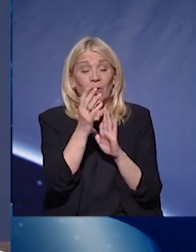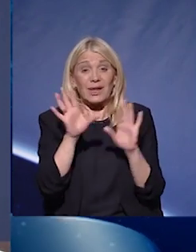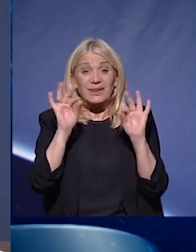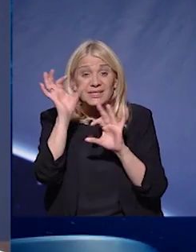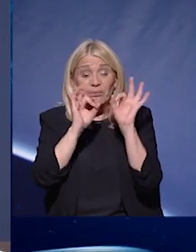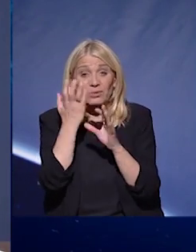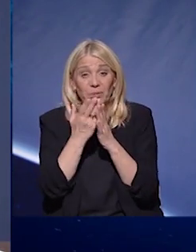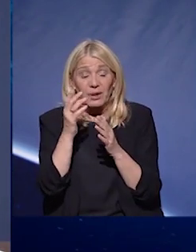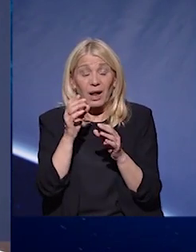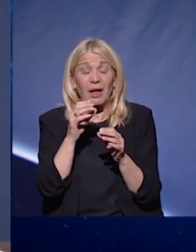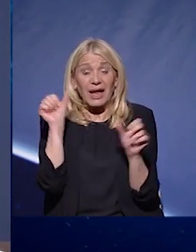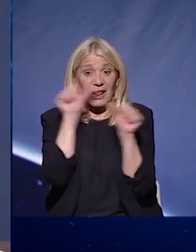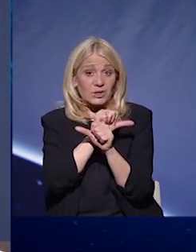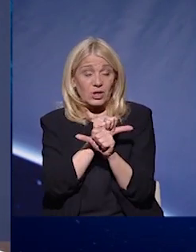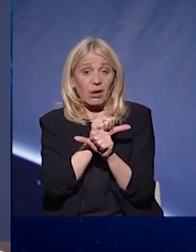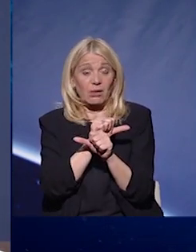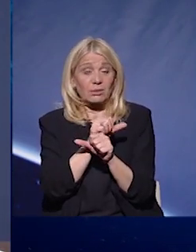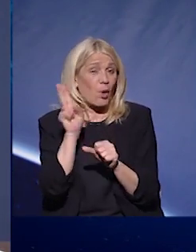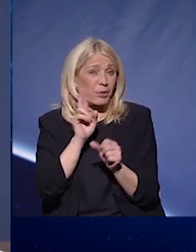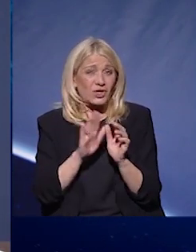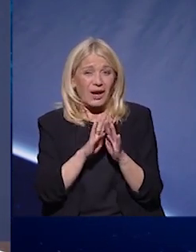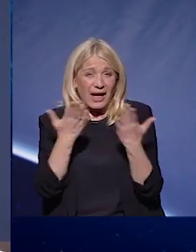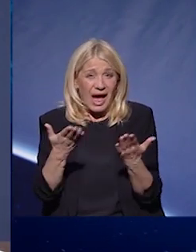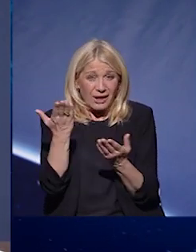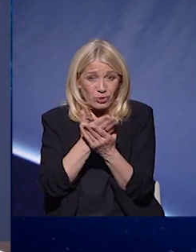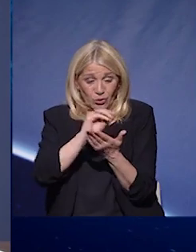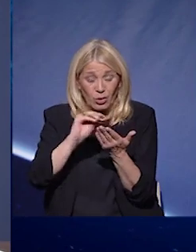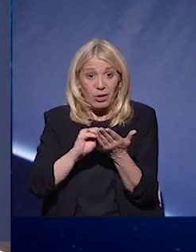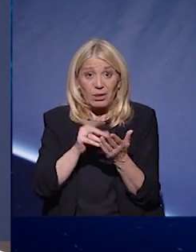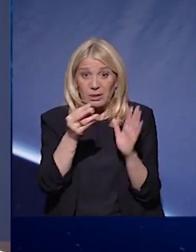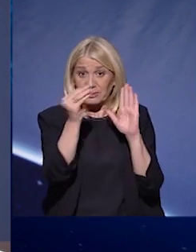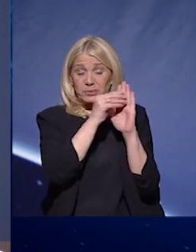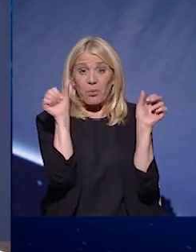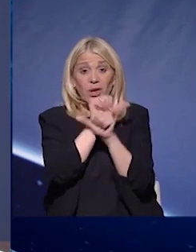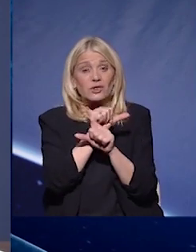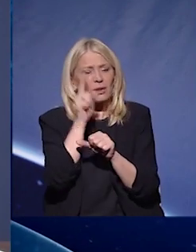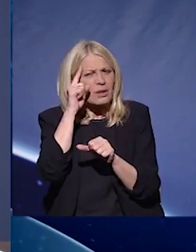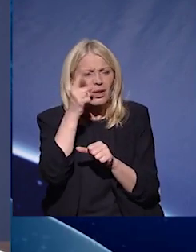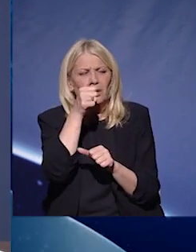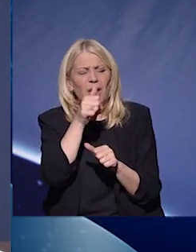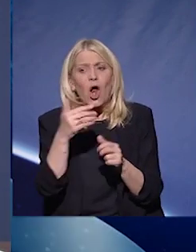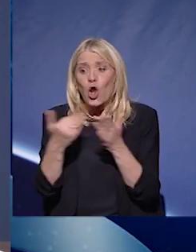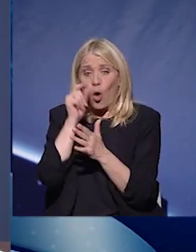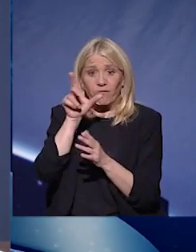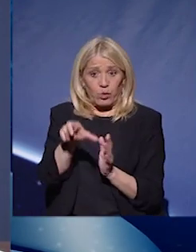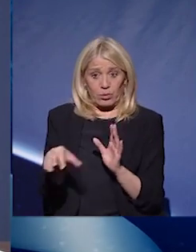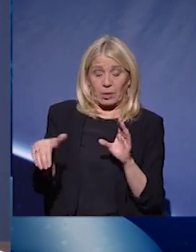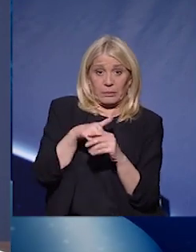10% je bila prosečna greška. Znate vi šta to znači? A pogotovo ako stavite potpuno nove ljude da rade